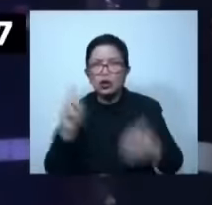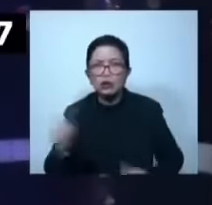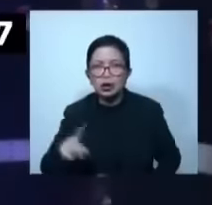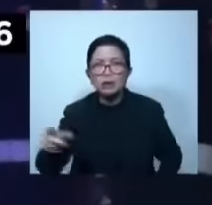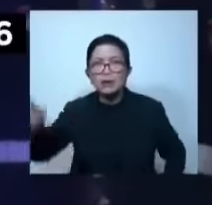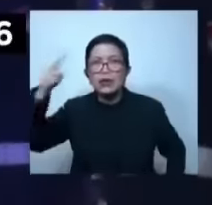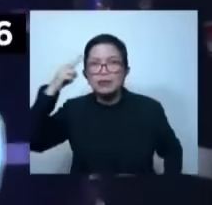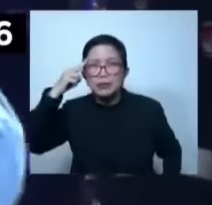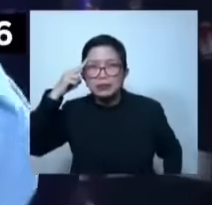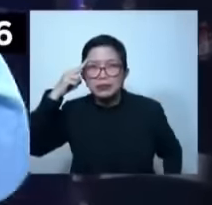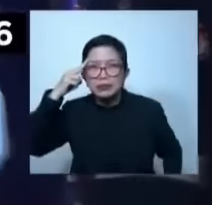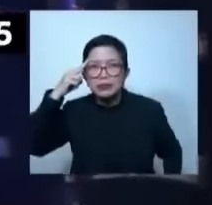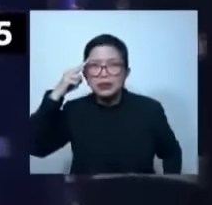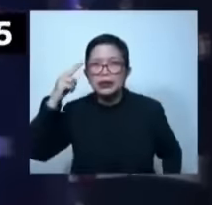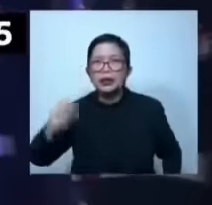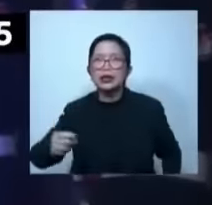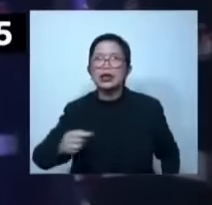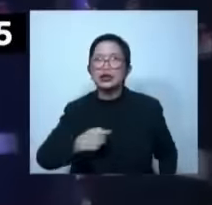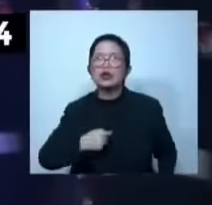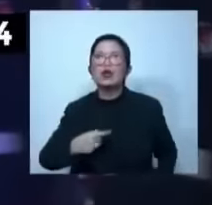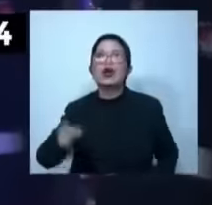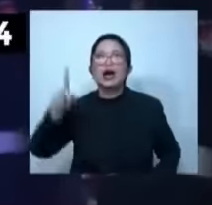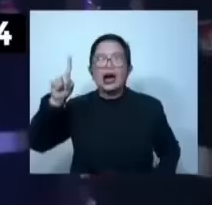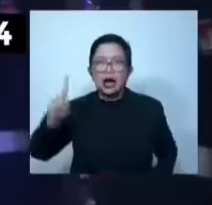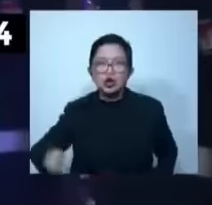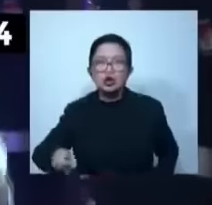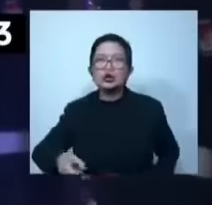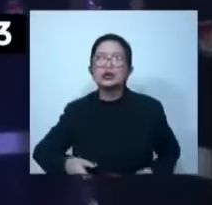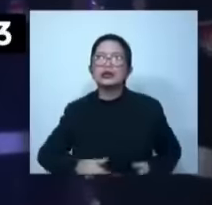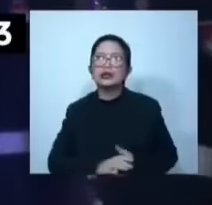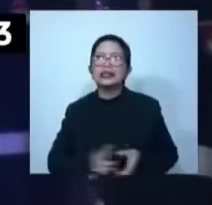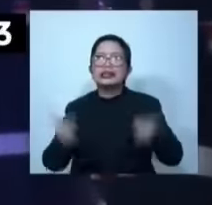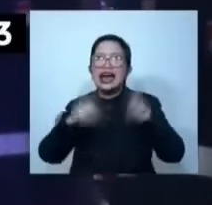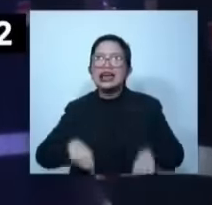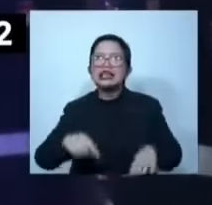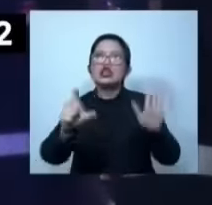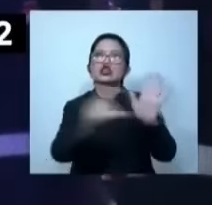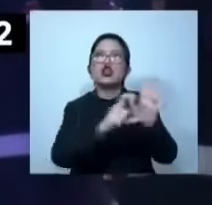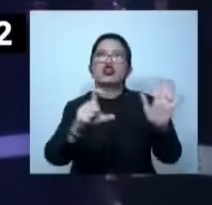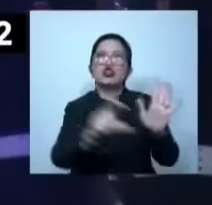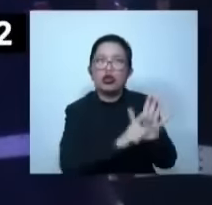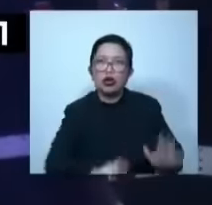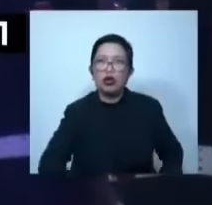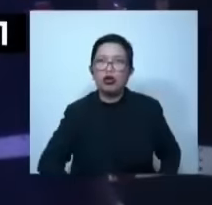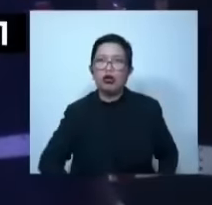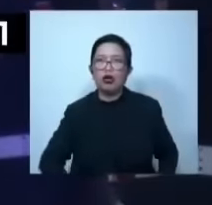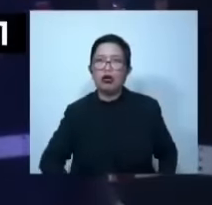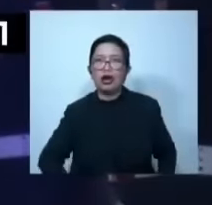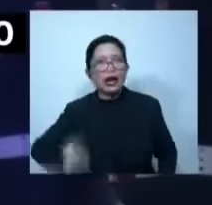Pemimpin itu ingarso sumtolodo, harus memberi contoh.